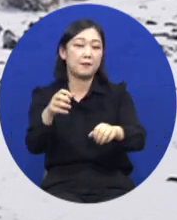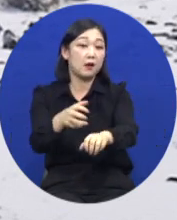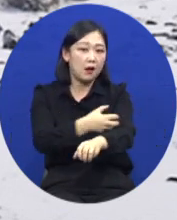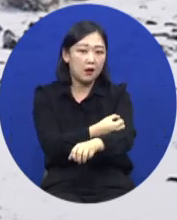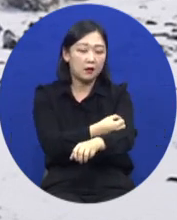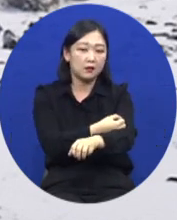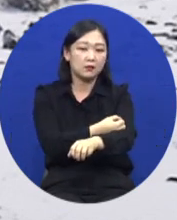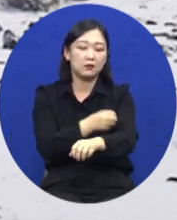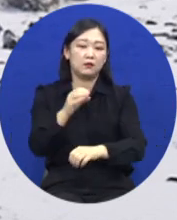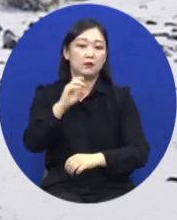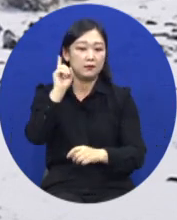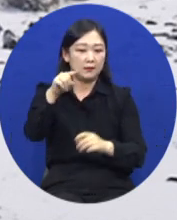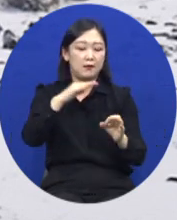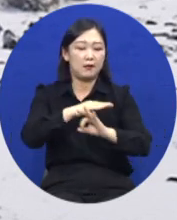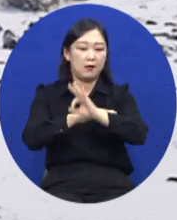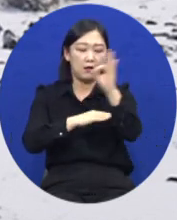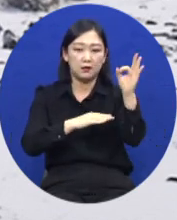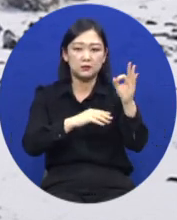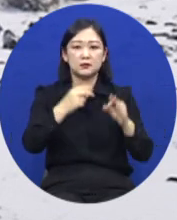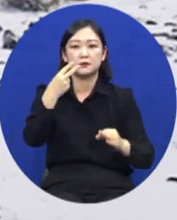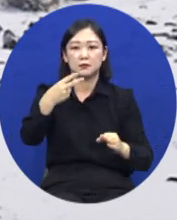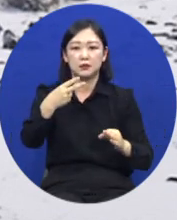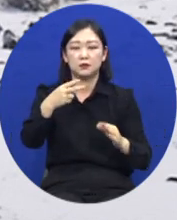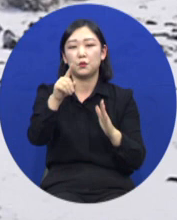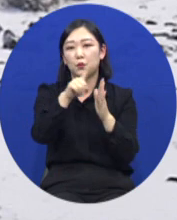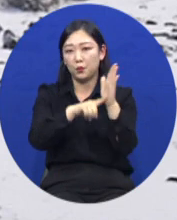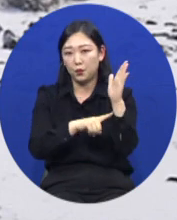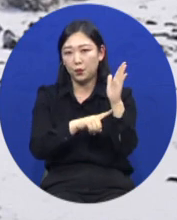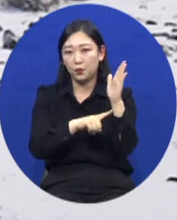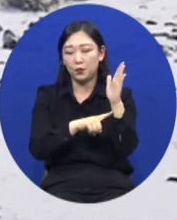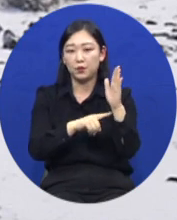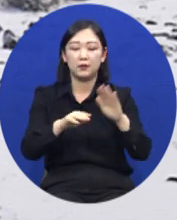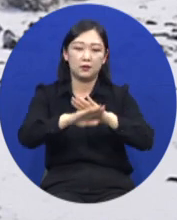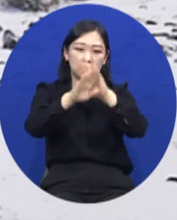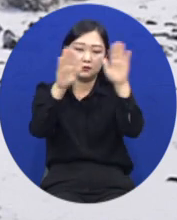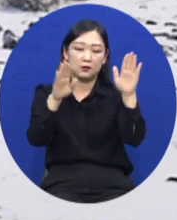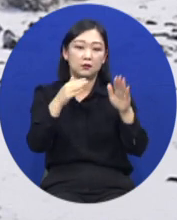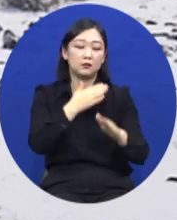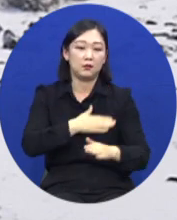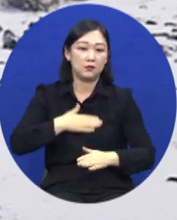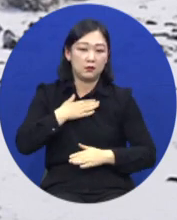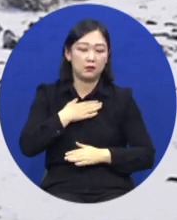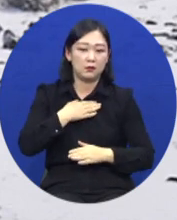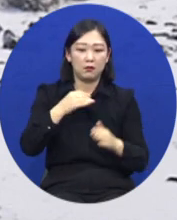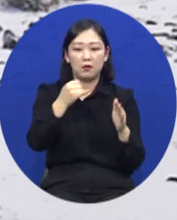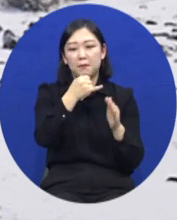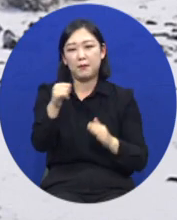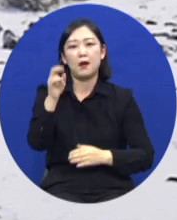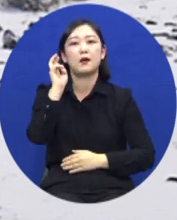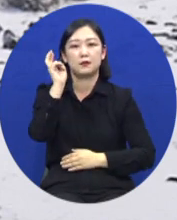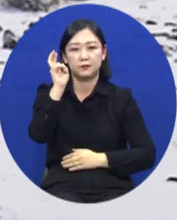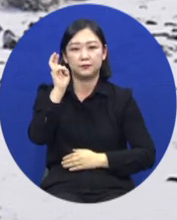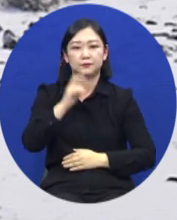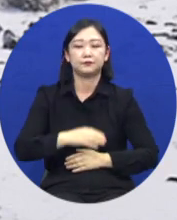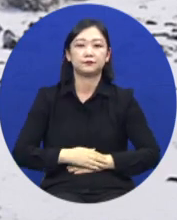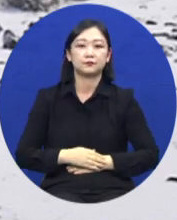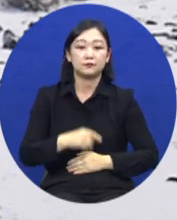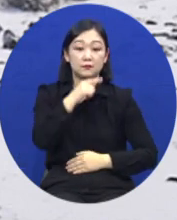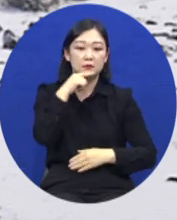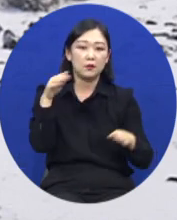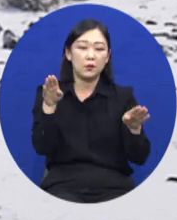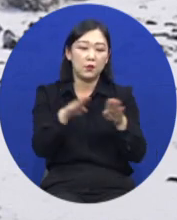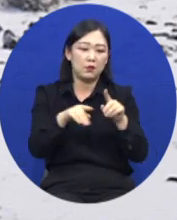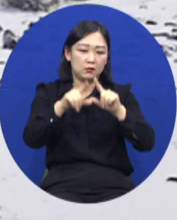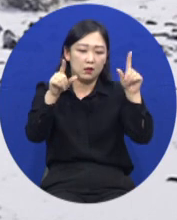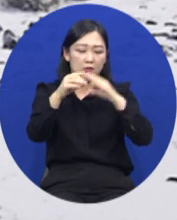성탄절인 내일 아침 기온이 2도 까지 떨어지게 있고요 낮에도 체감 추위는 영화 권이 예상됩니다 일요일에는